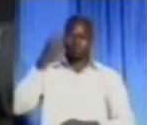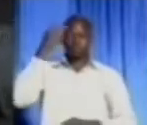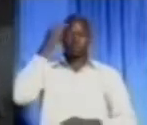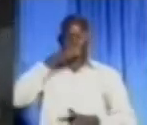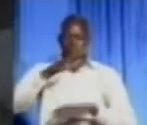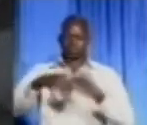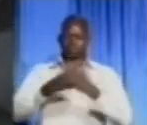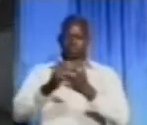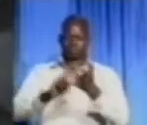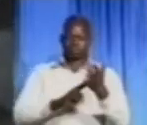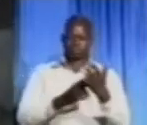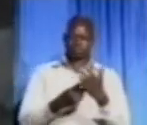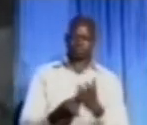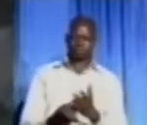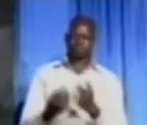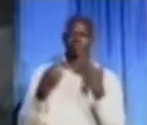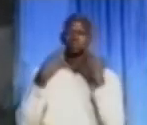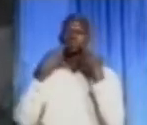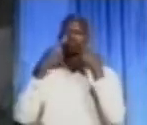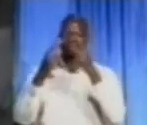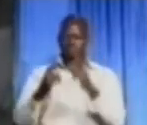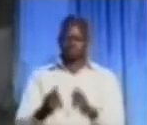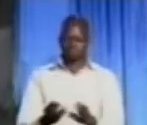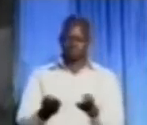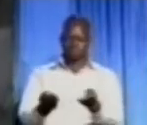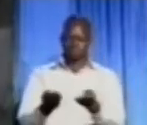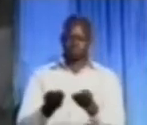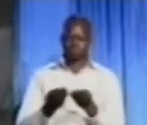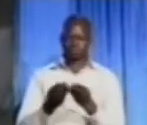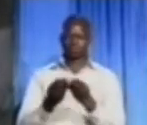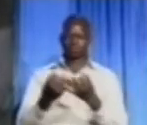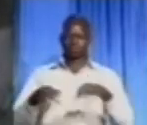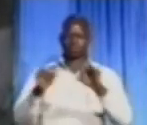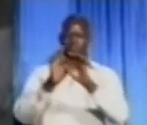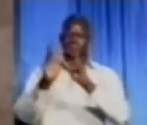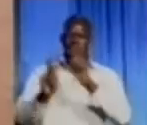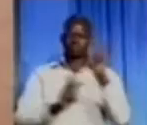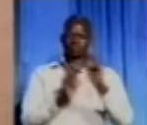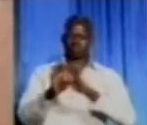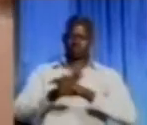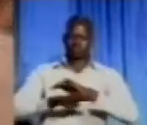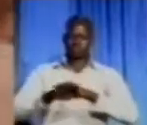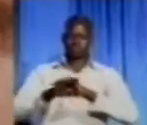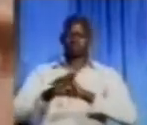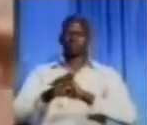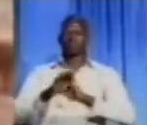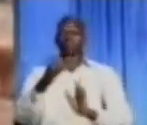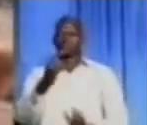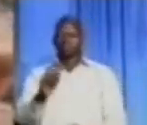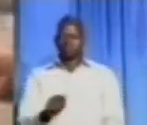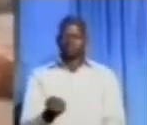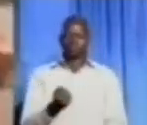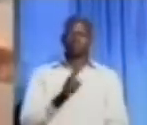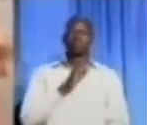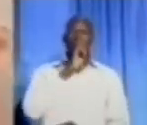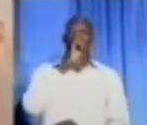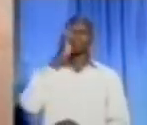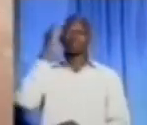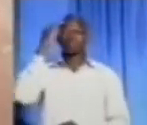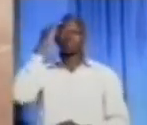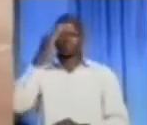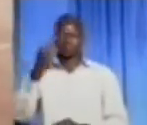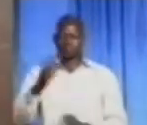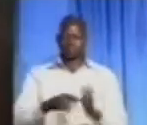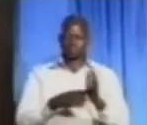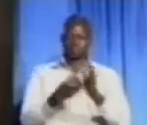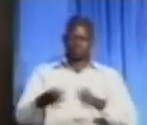sens de répondre aux préoccupations essentielles des populations à la base. Les uns et les autres sont conscients. Une fois bitumés,